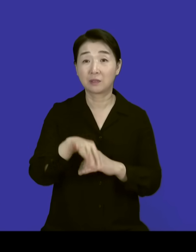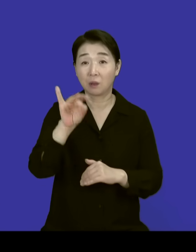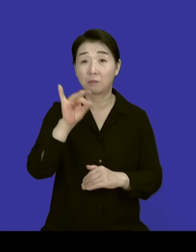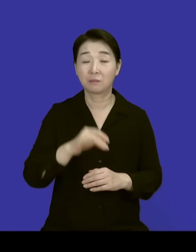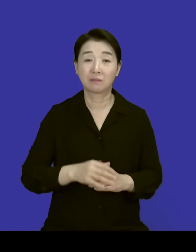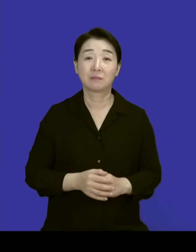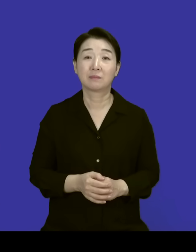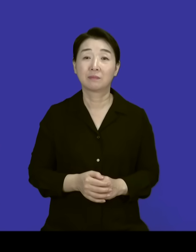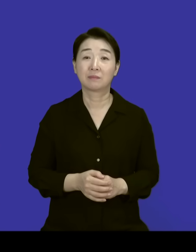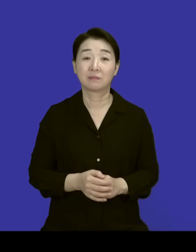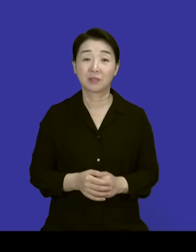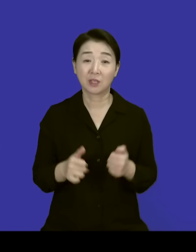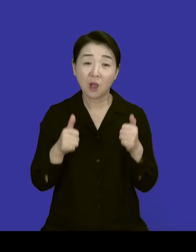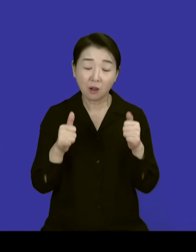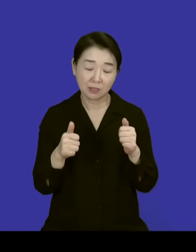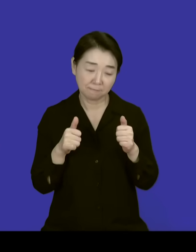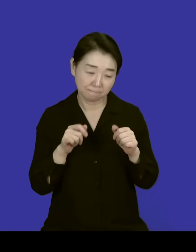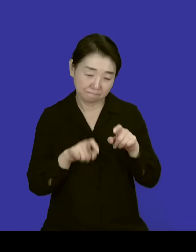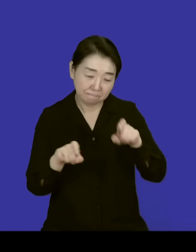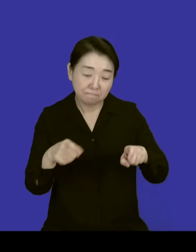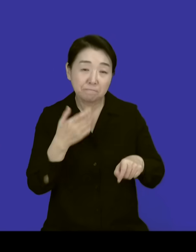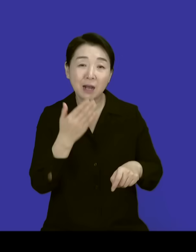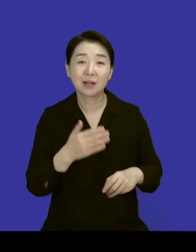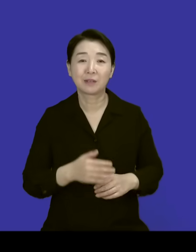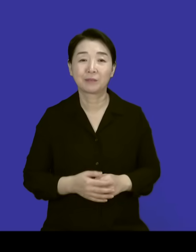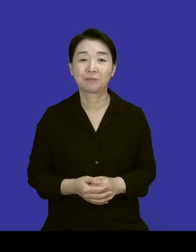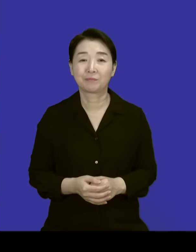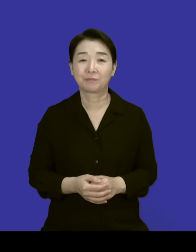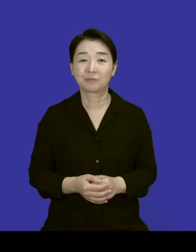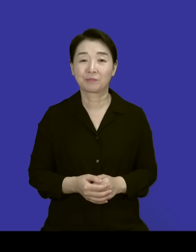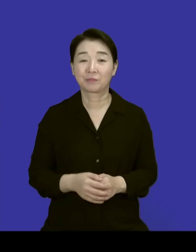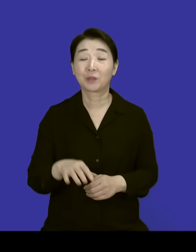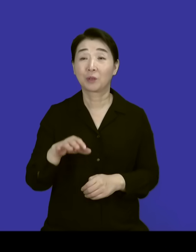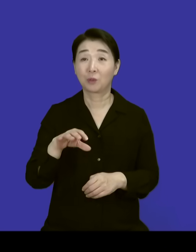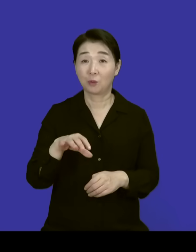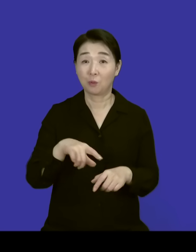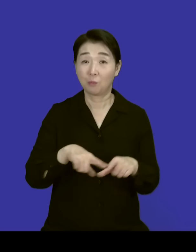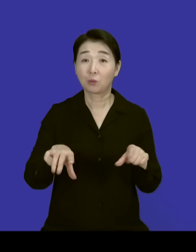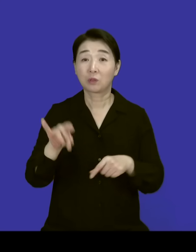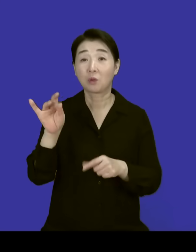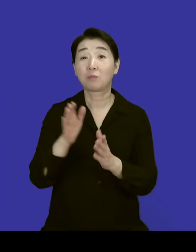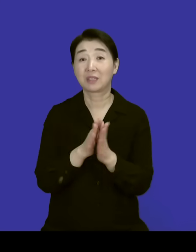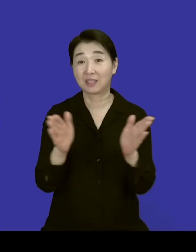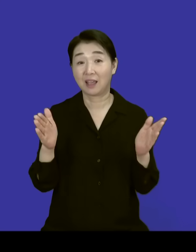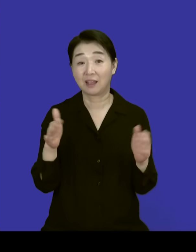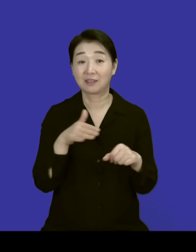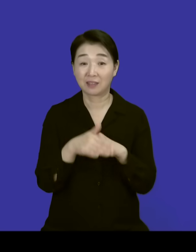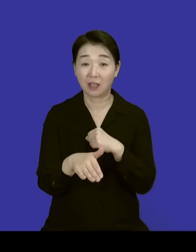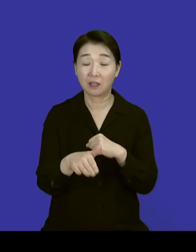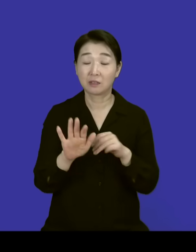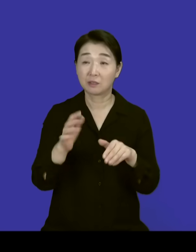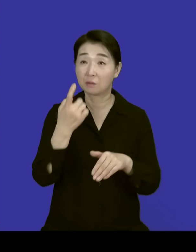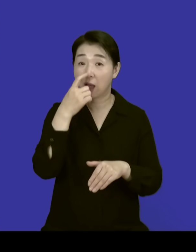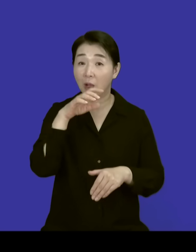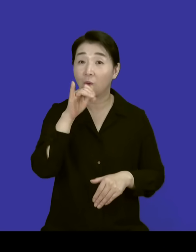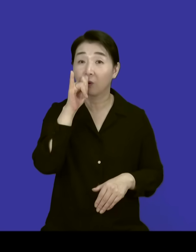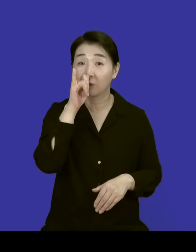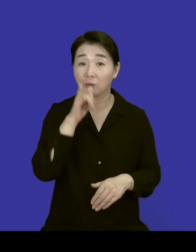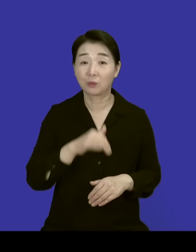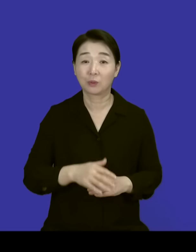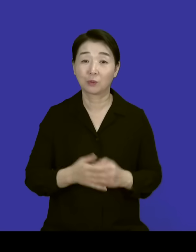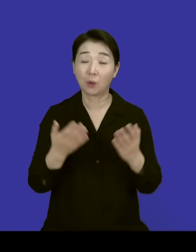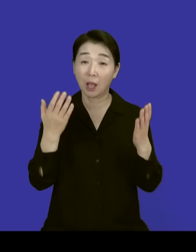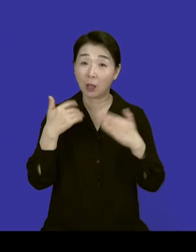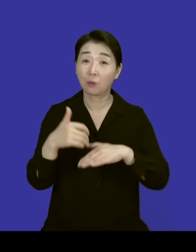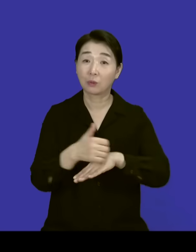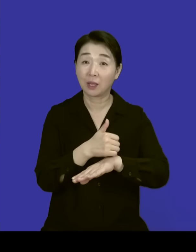때, 좀 그걸로 다 시작을 했죠. 보통들 다 그렇게 시작을 하죠. 네. 진짜. 지금은 다 학원도 다니거나 뭐